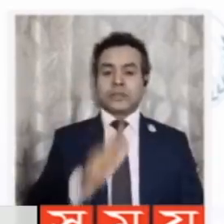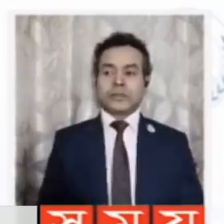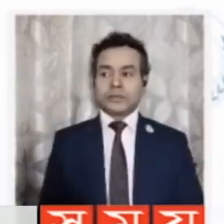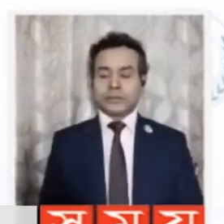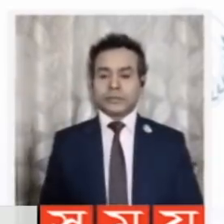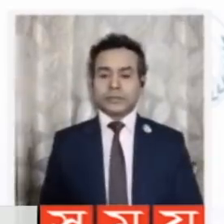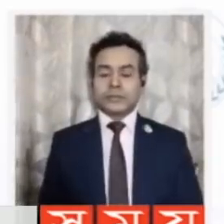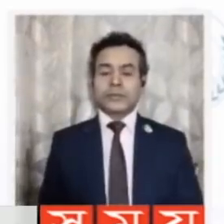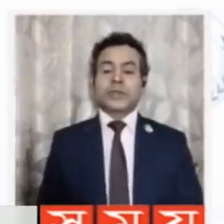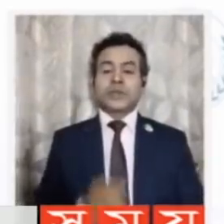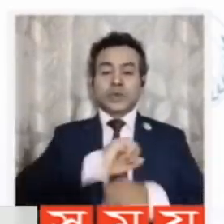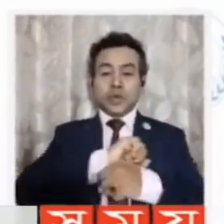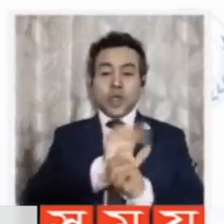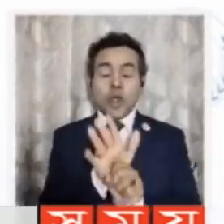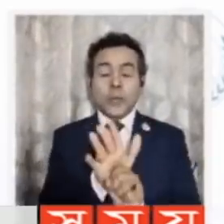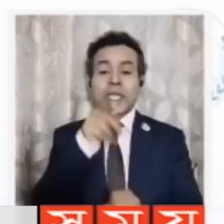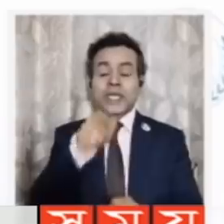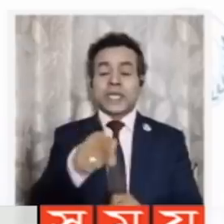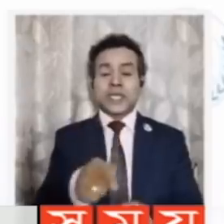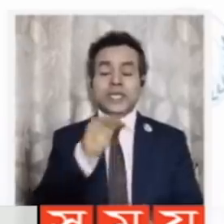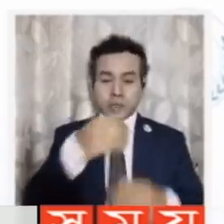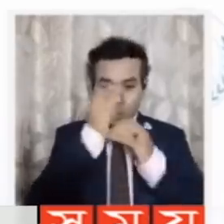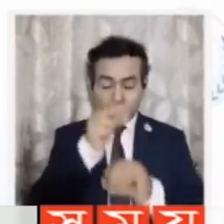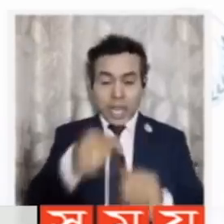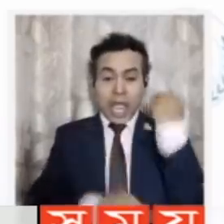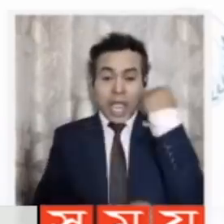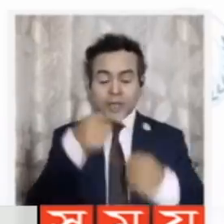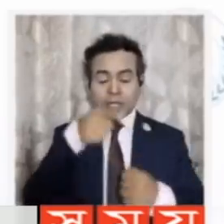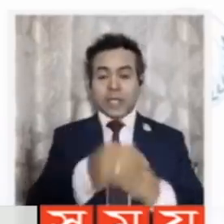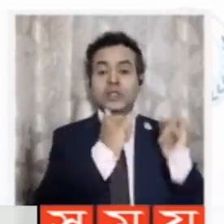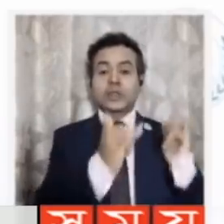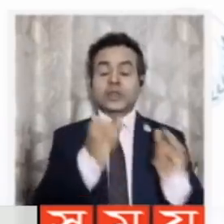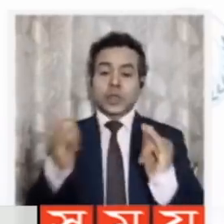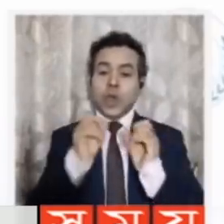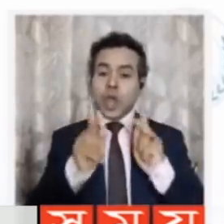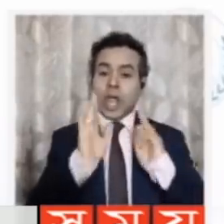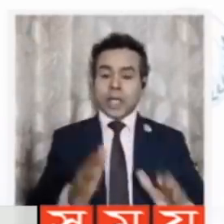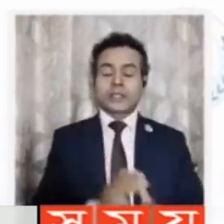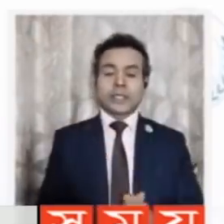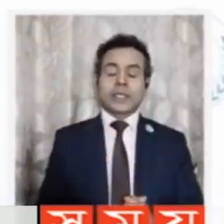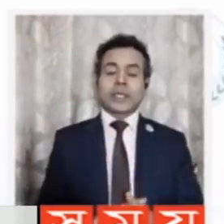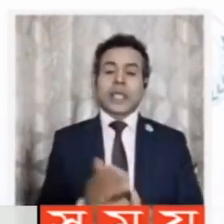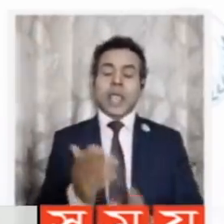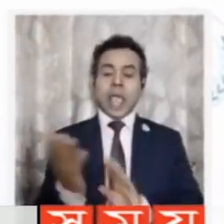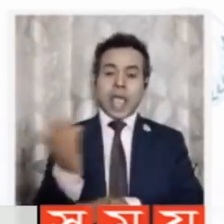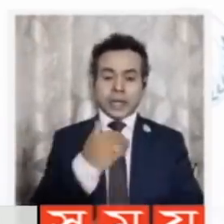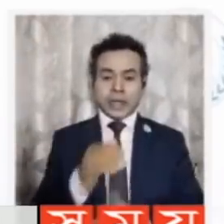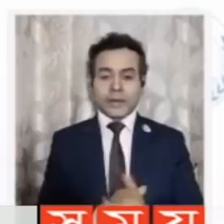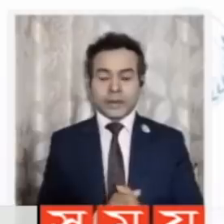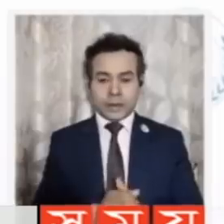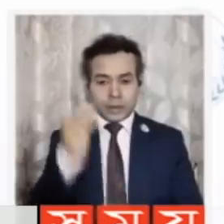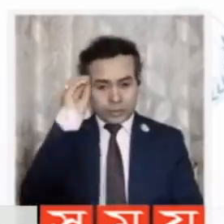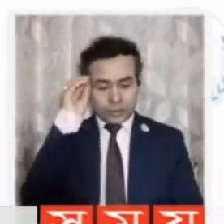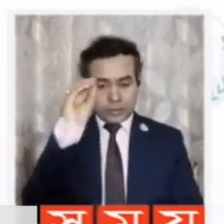কোভিড ডেডিকেটেড হাসপাতালের শয্যা সংখ্যার তথ্য দিব। তার আগে আপনাদের কয়েকটি ফোন নাম্বার বলতে